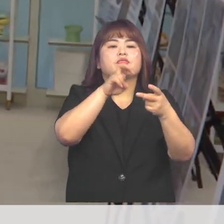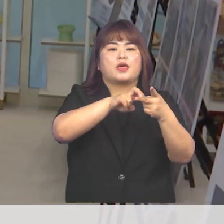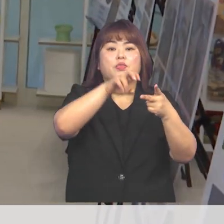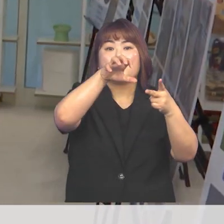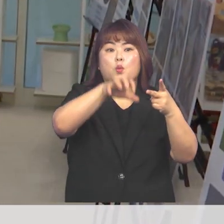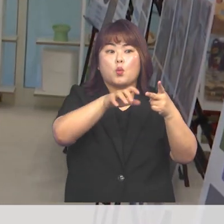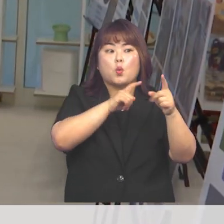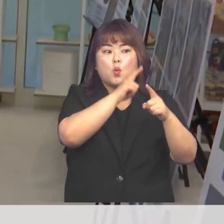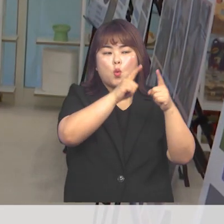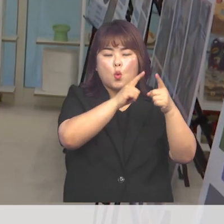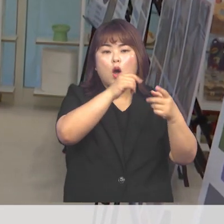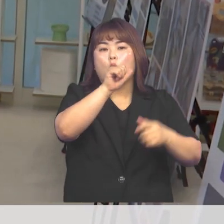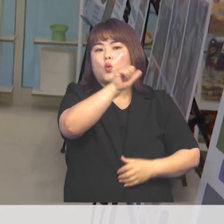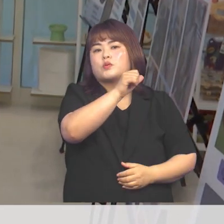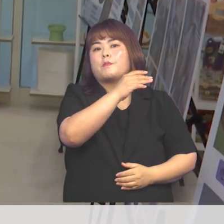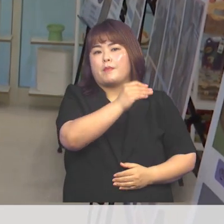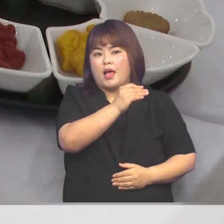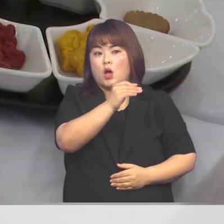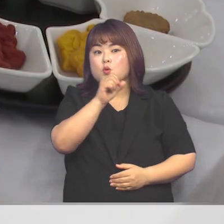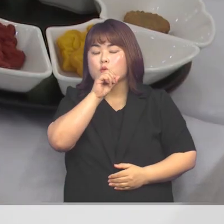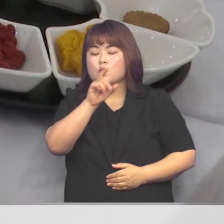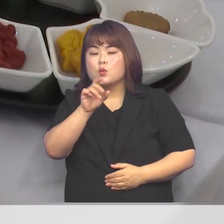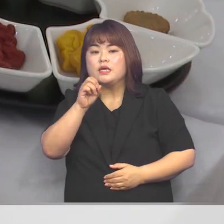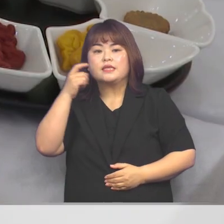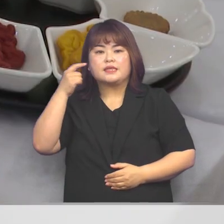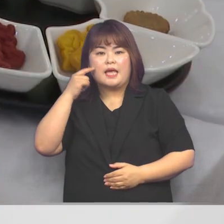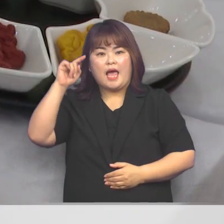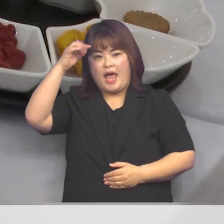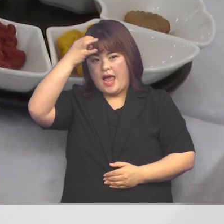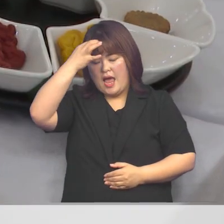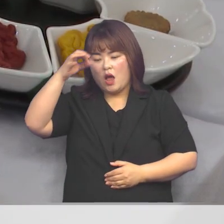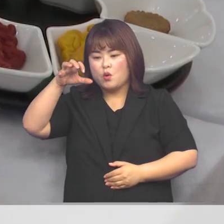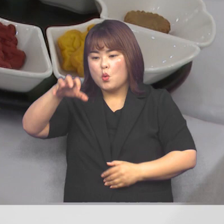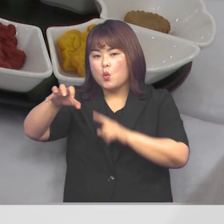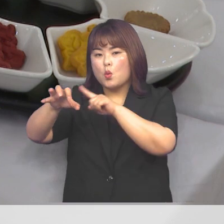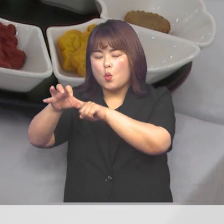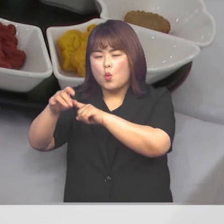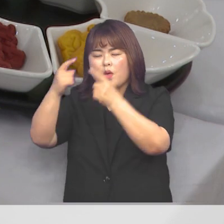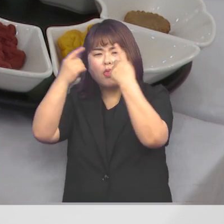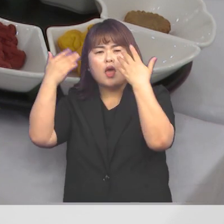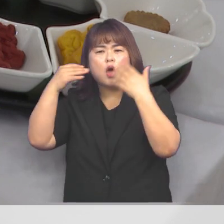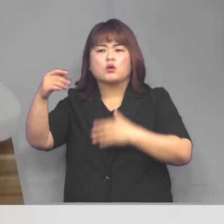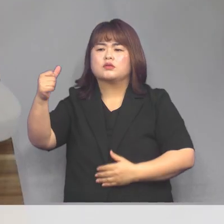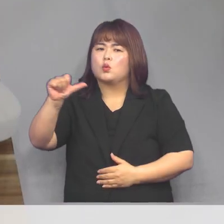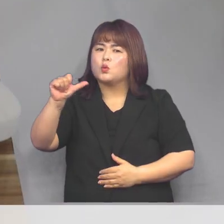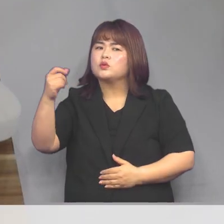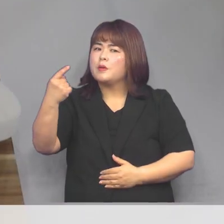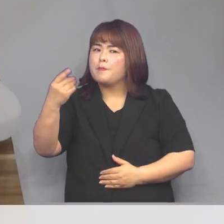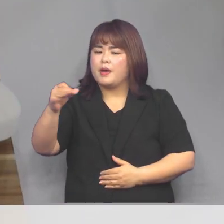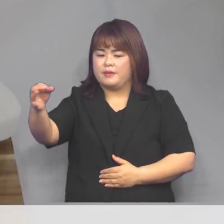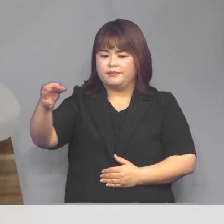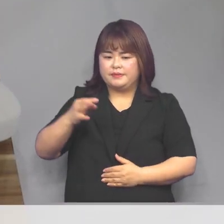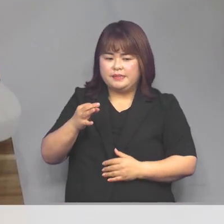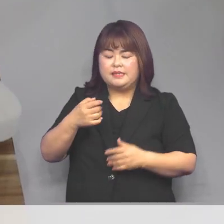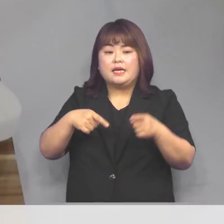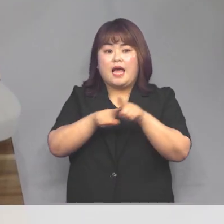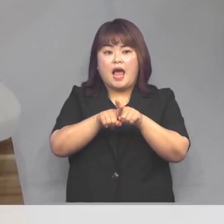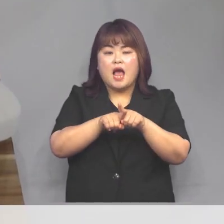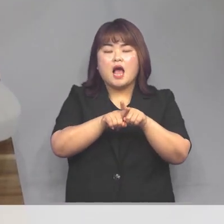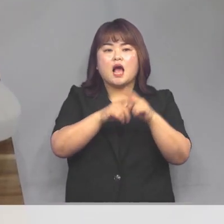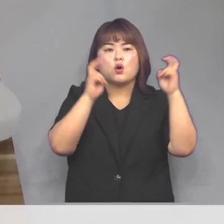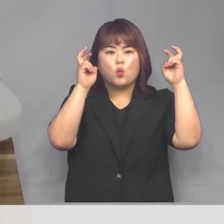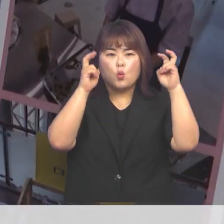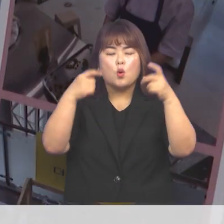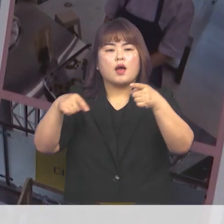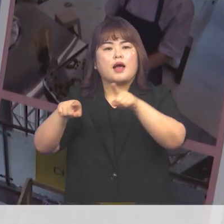공모에서 5천만 원, 용인예술과학대에서 실습교육비로 1천만 원을 지원하는 등 관내 학교와 민간기업 등도